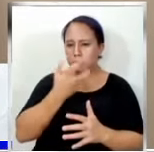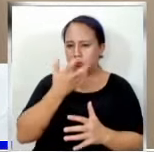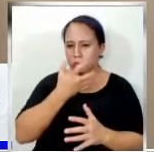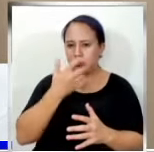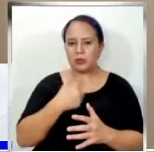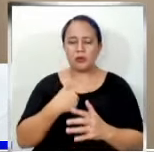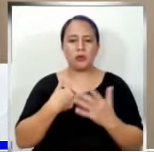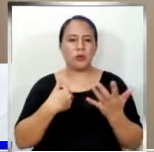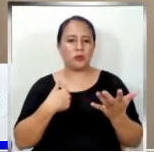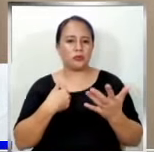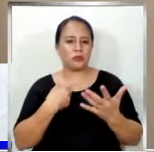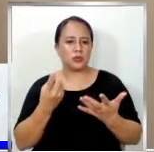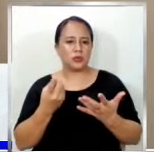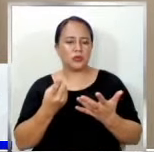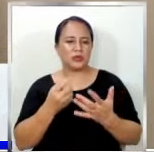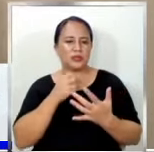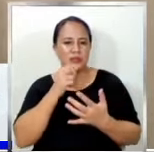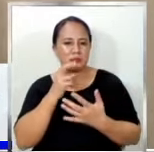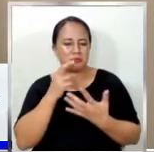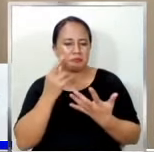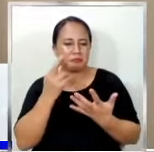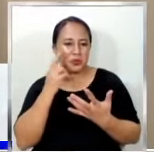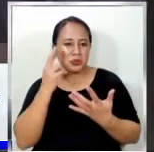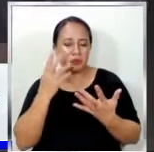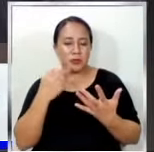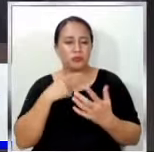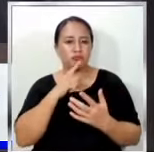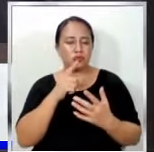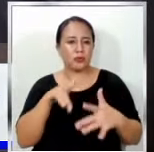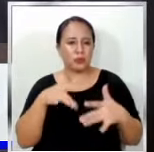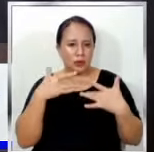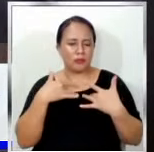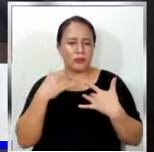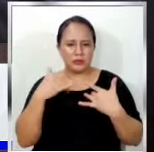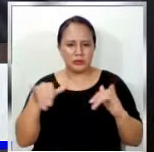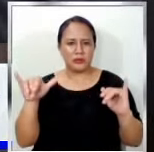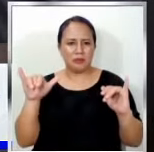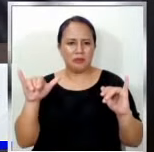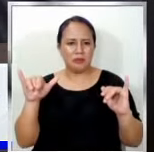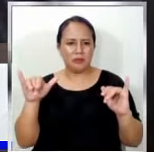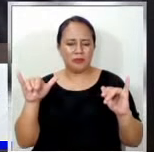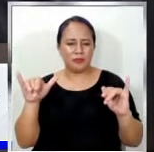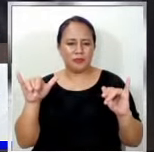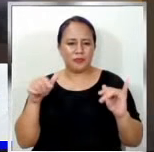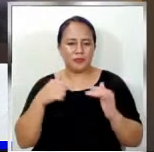medyo unreasonable na siguro sa totoong buhay ganun din naman tayo, di ba? Asawa mo si Para?